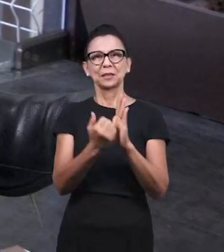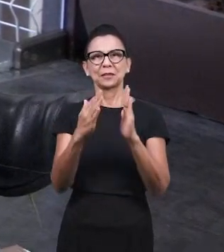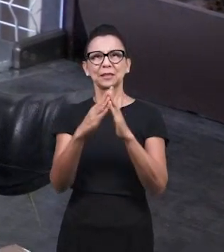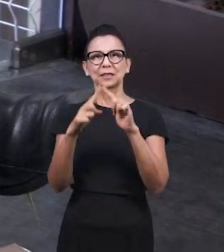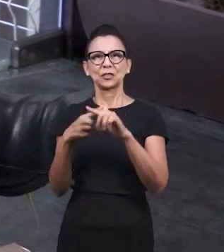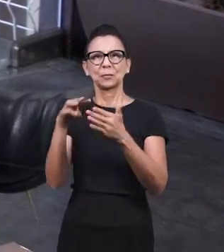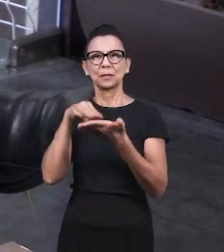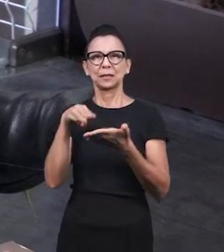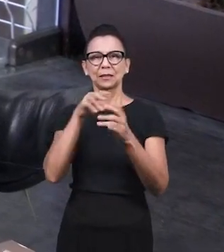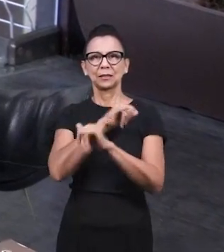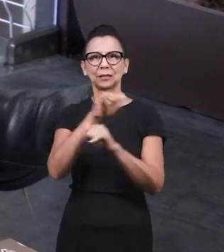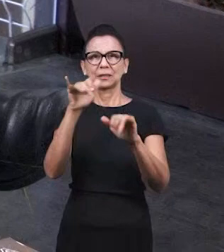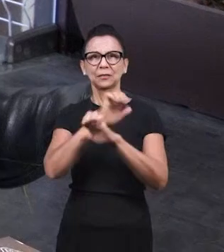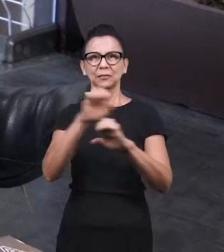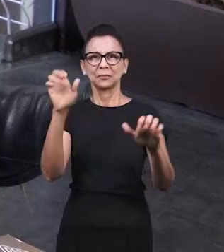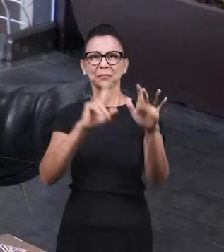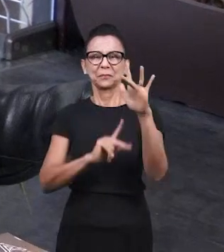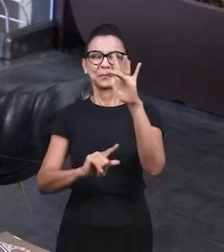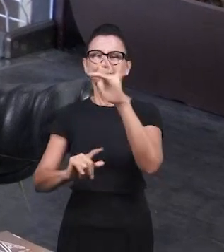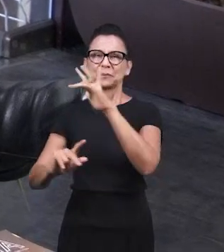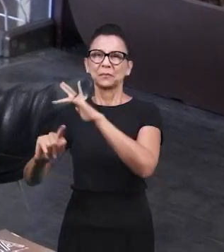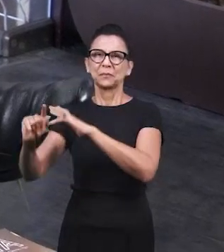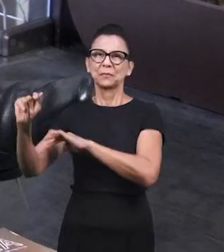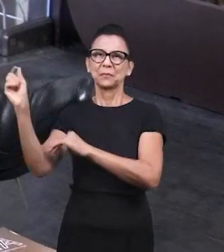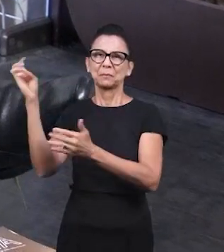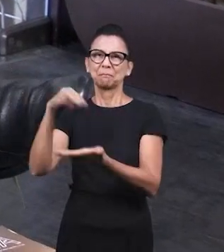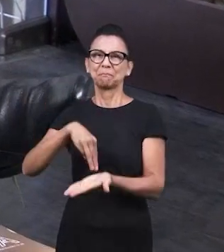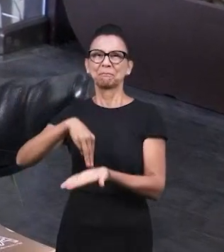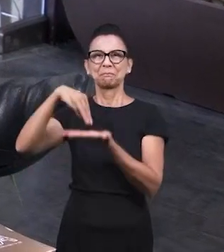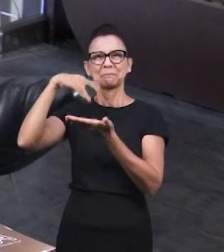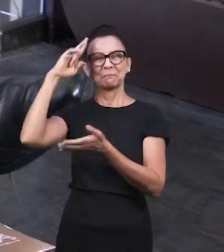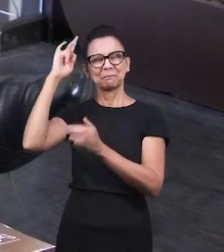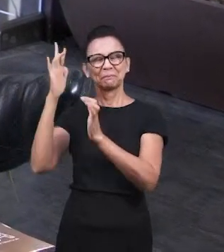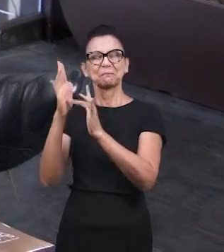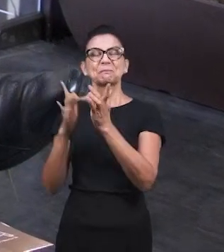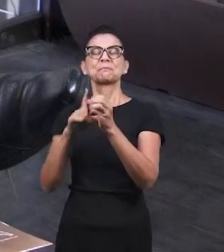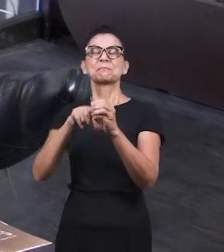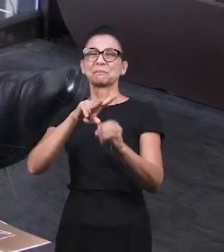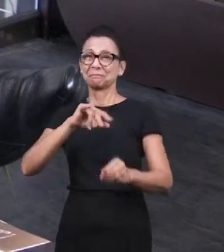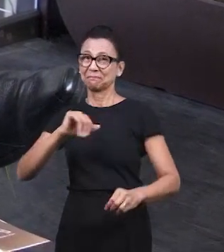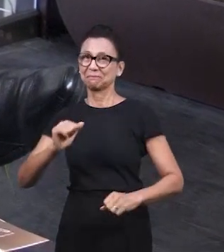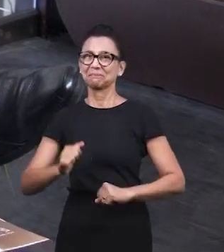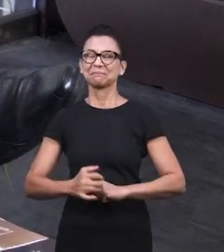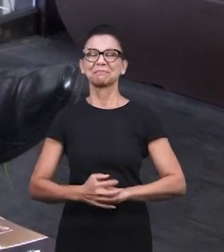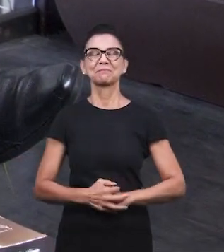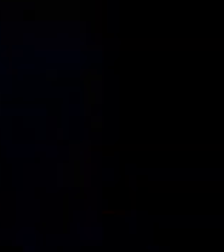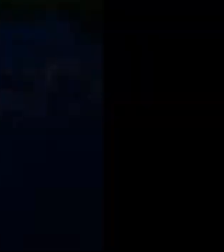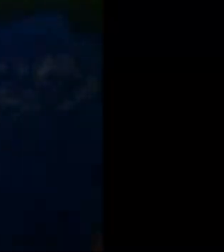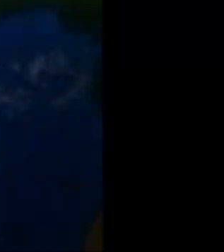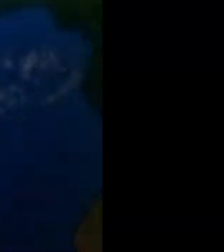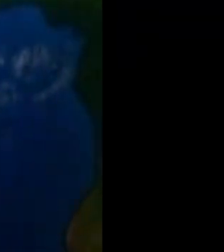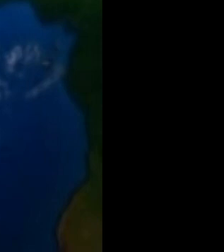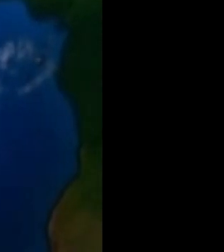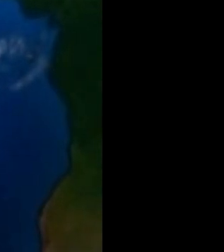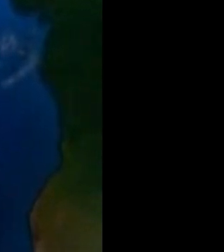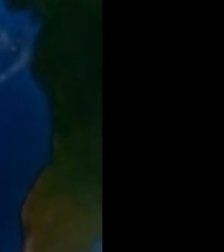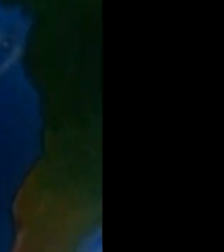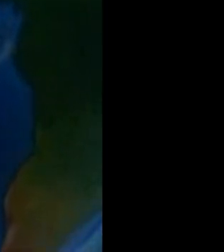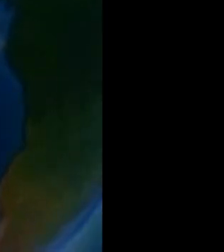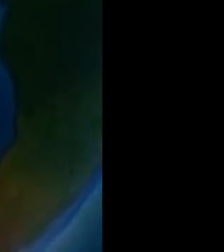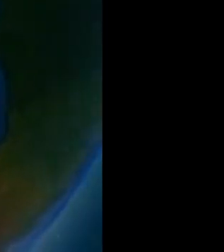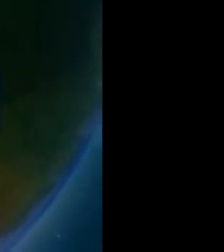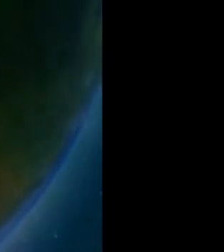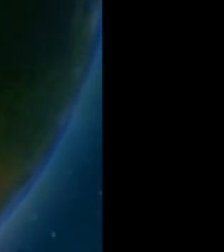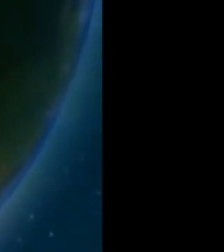avec une édition de plus de la promotion de l'Église chrétienne Maranatha en annonçant l'Évangile éternel. Maranatha, le Seigneur Jésus vient.